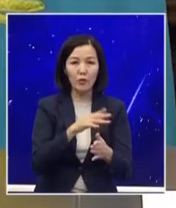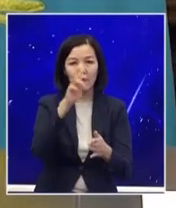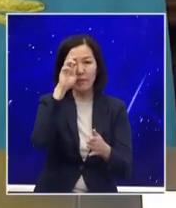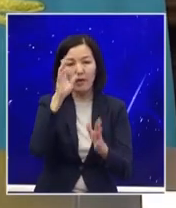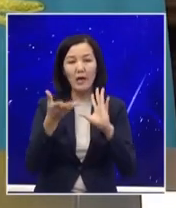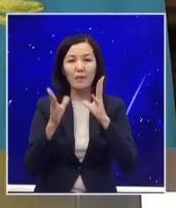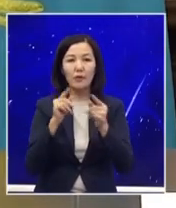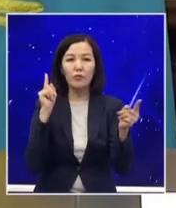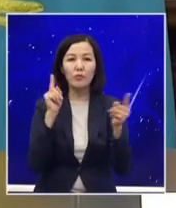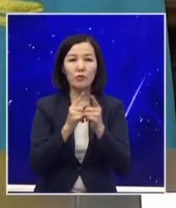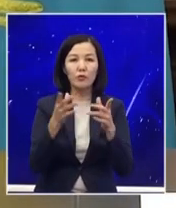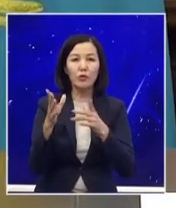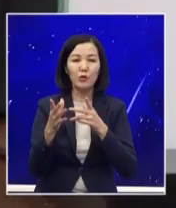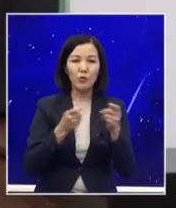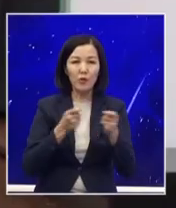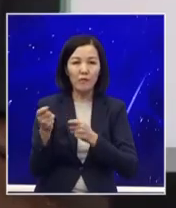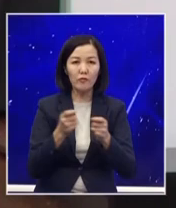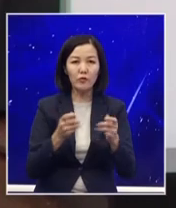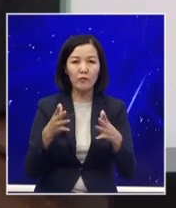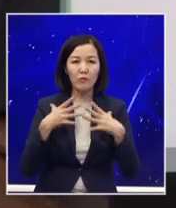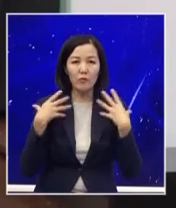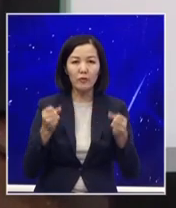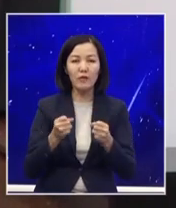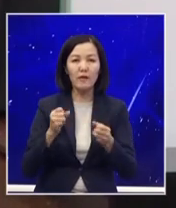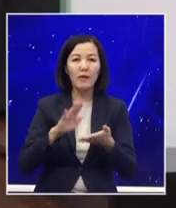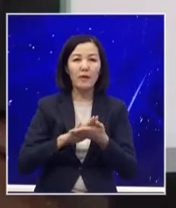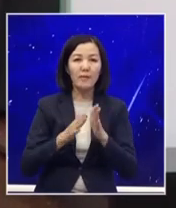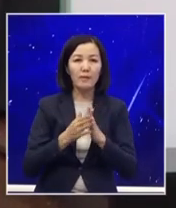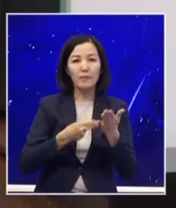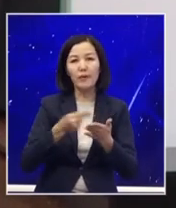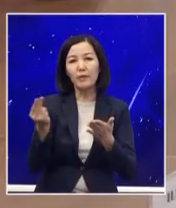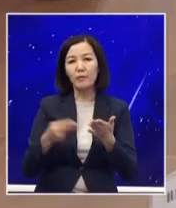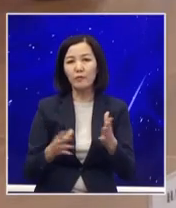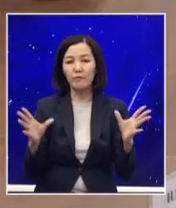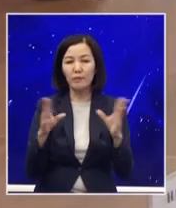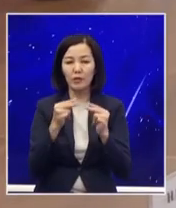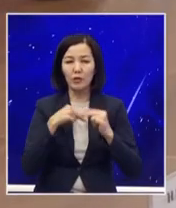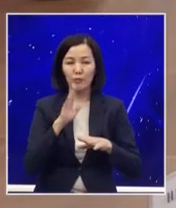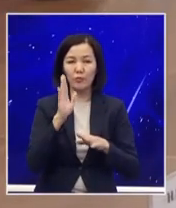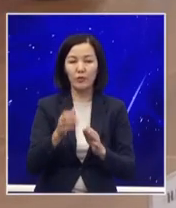между руководством облздрава и инвесторами был подписан меморандум о сотрудничестве.